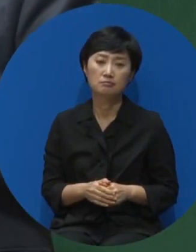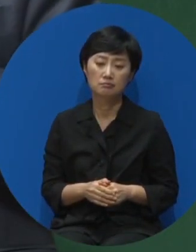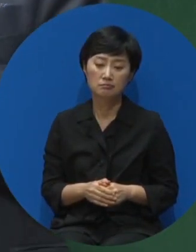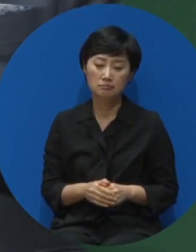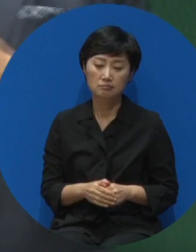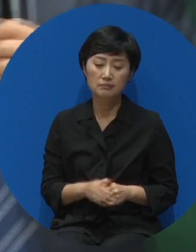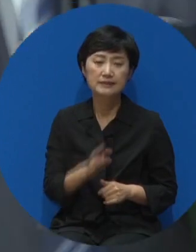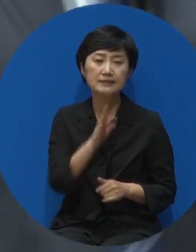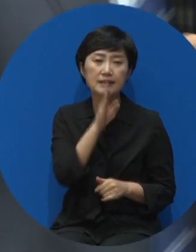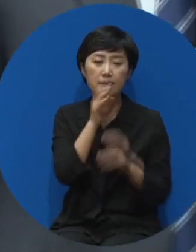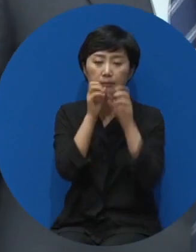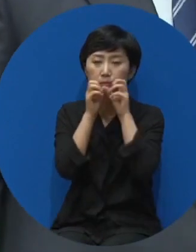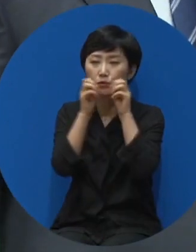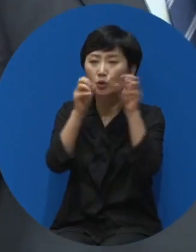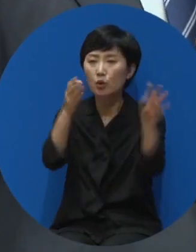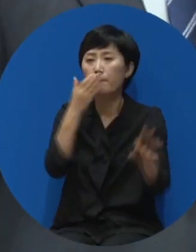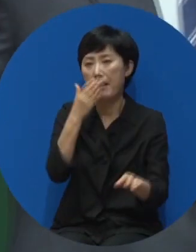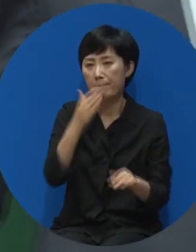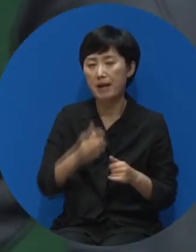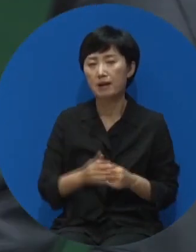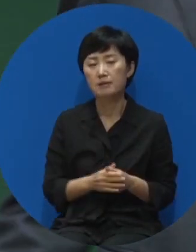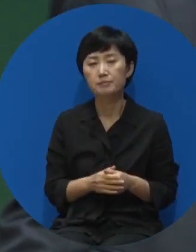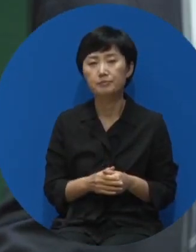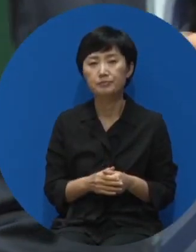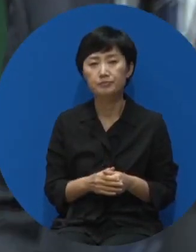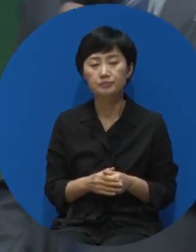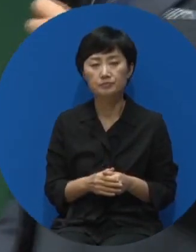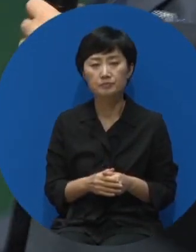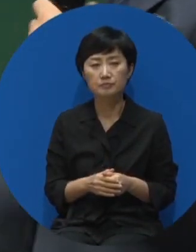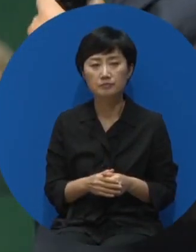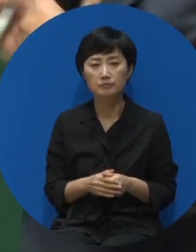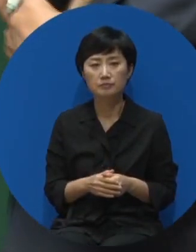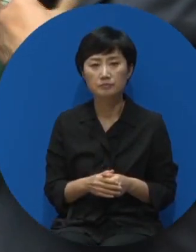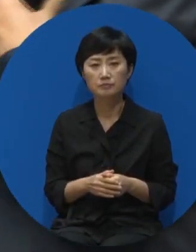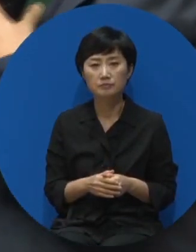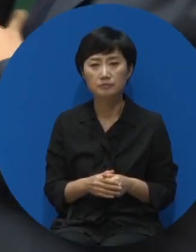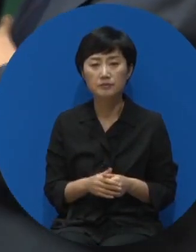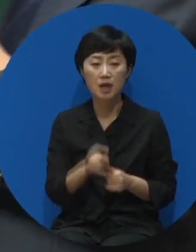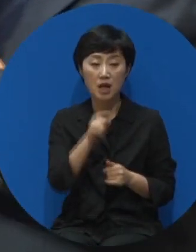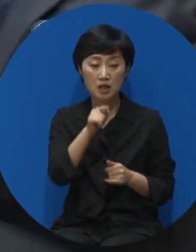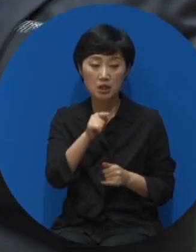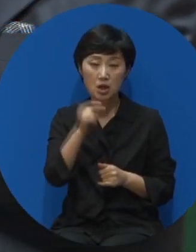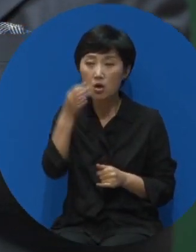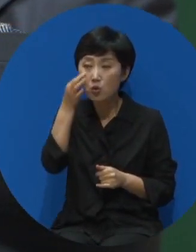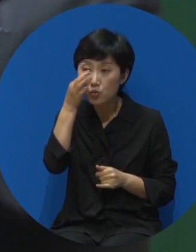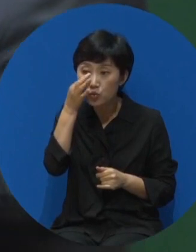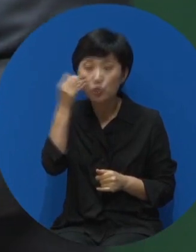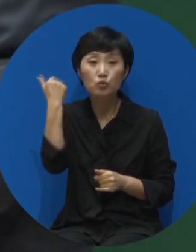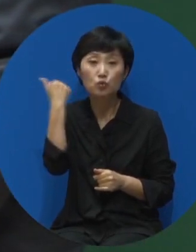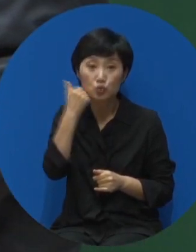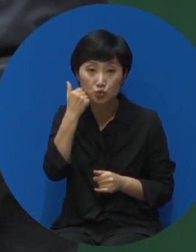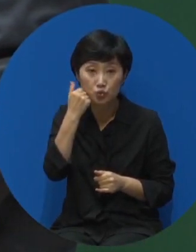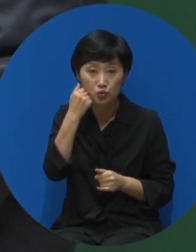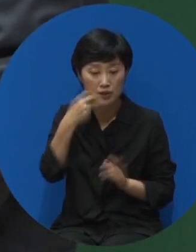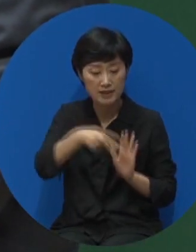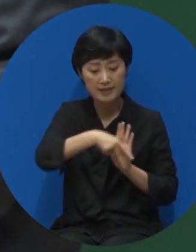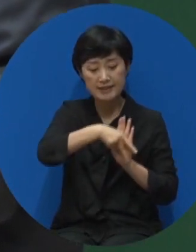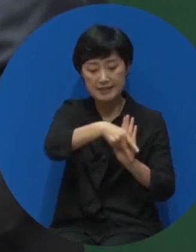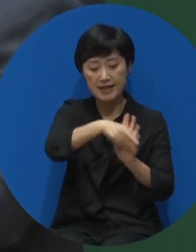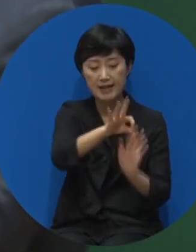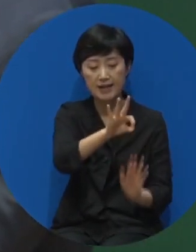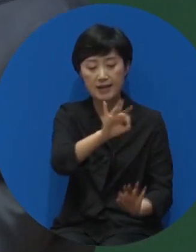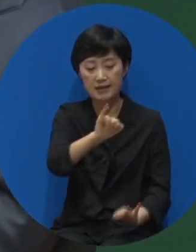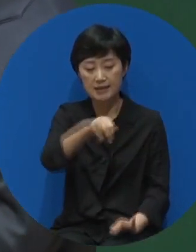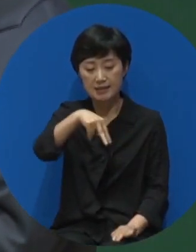이게 나오잖아요. 마크토の伝道です. 이걸 본 이사야가 오늘 임마누엘의